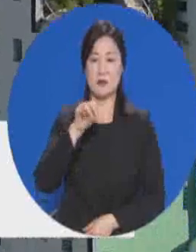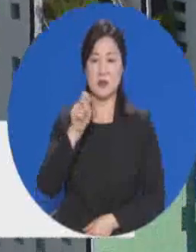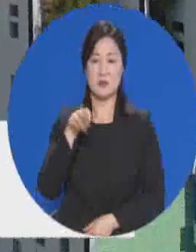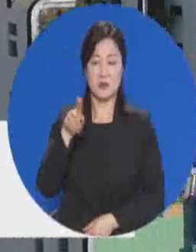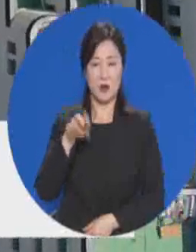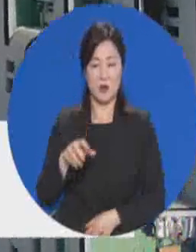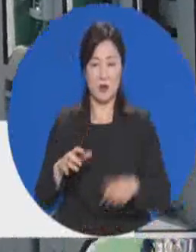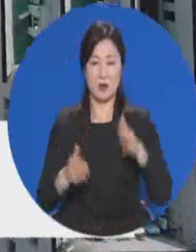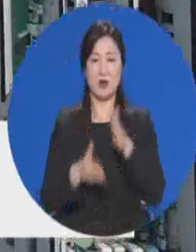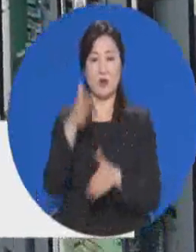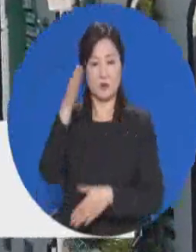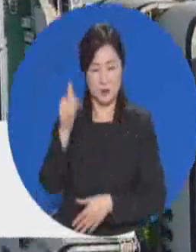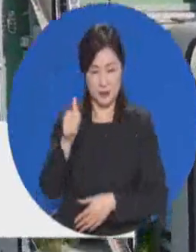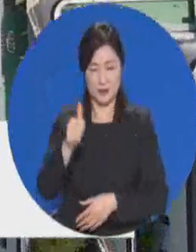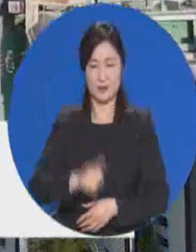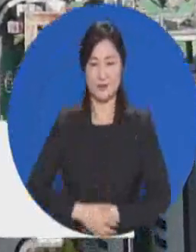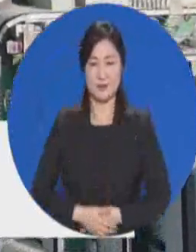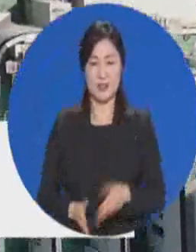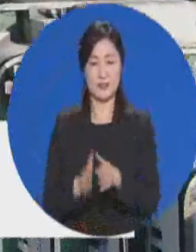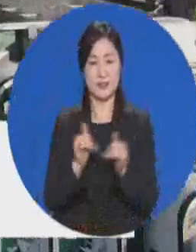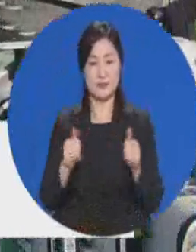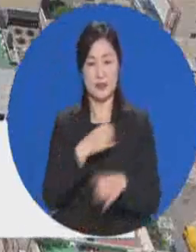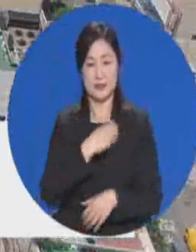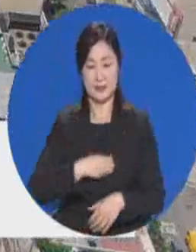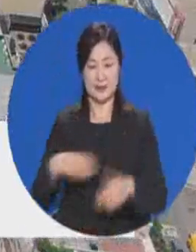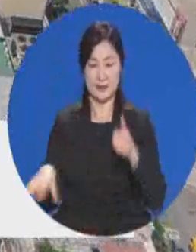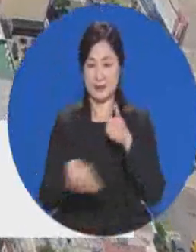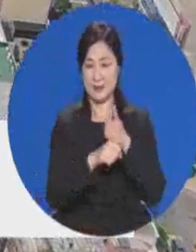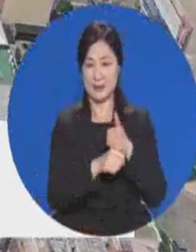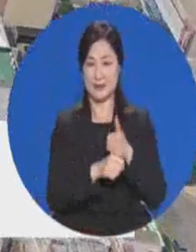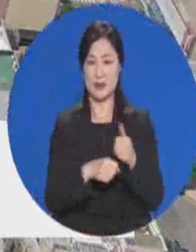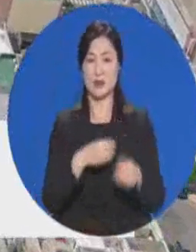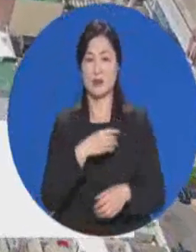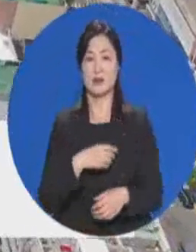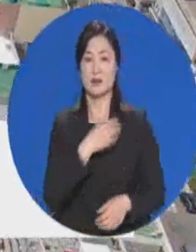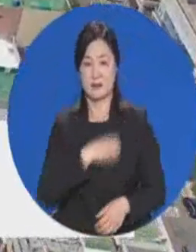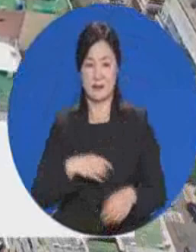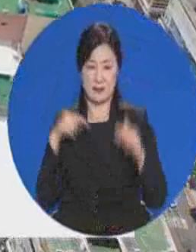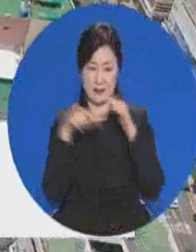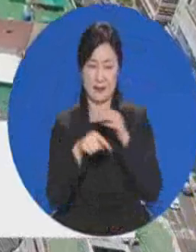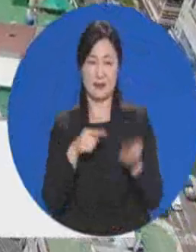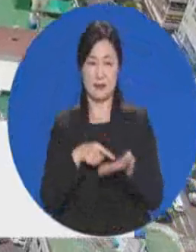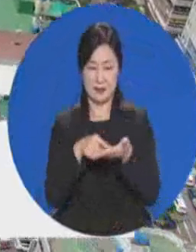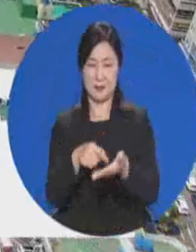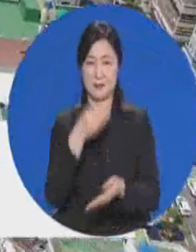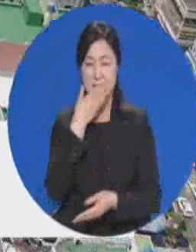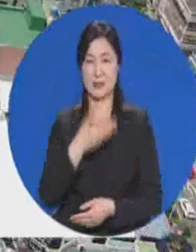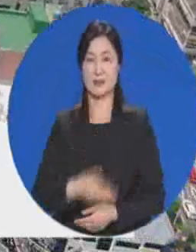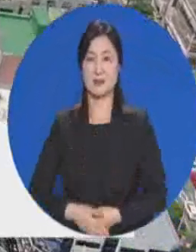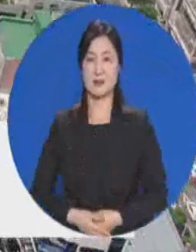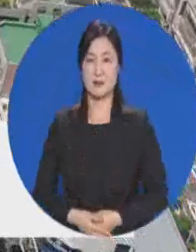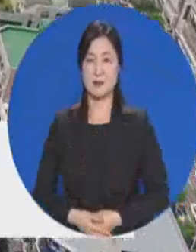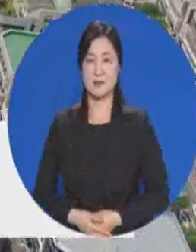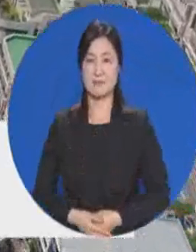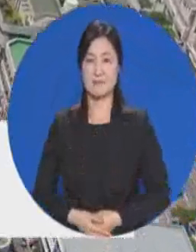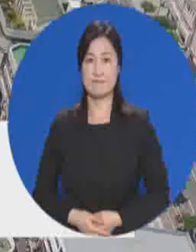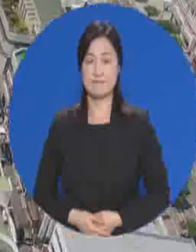모든 건물 소유자로 해당 주민센터나 관할 통장을 통해 이달 말까지 신청하면 됩니다.